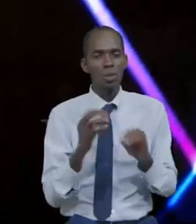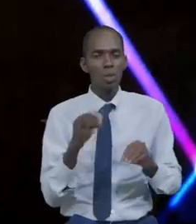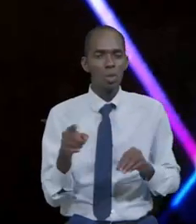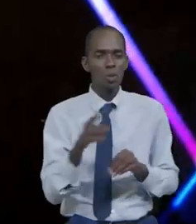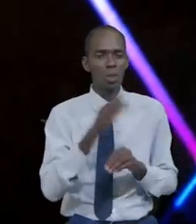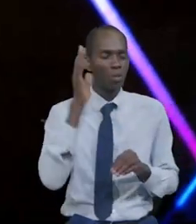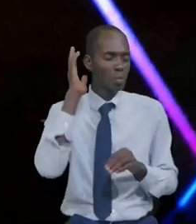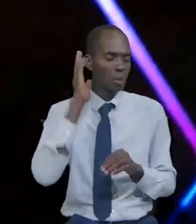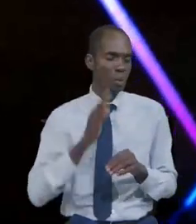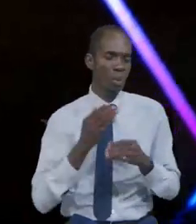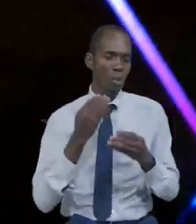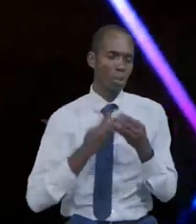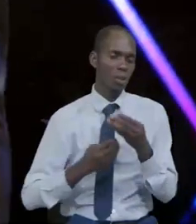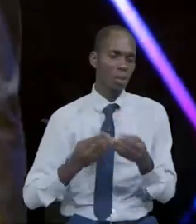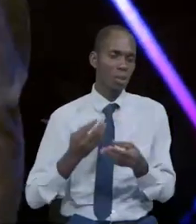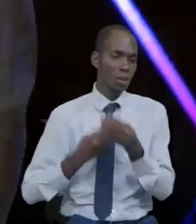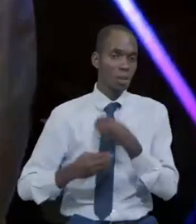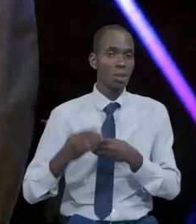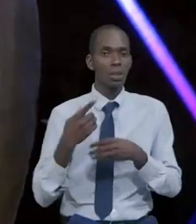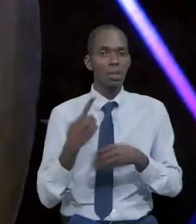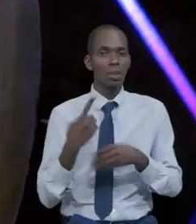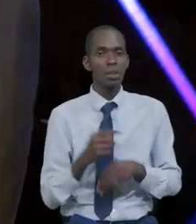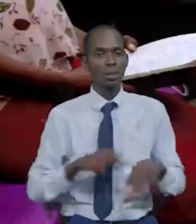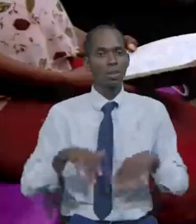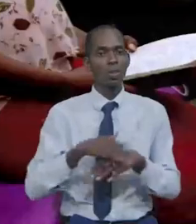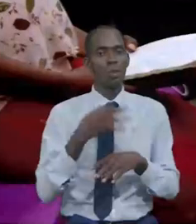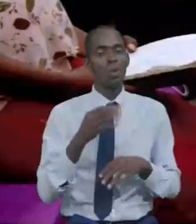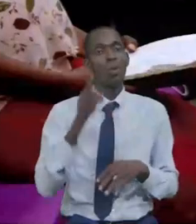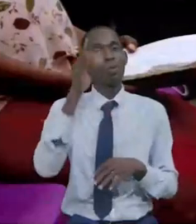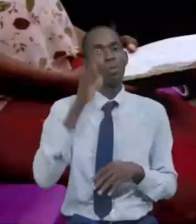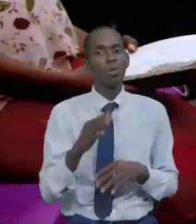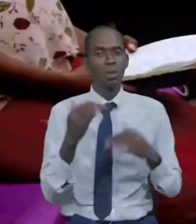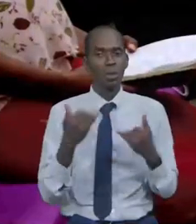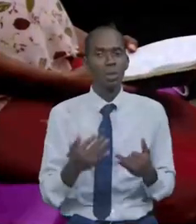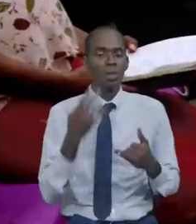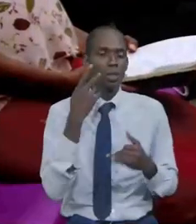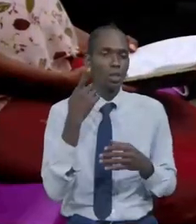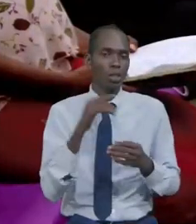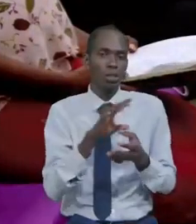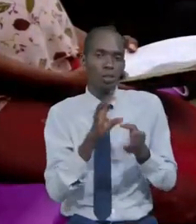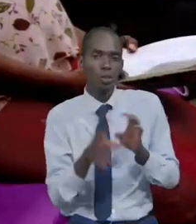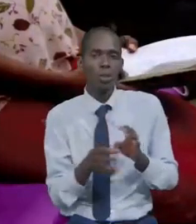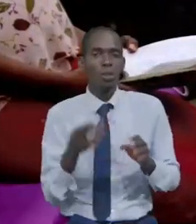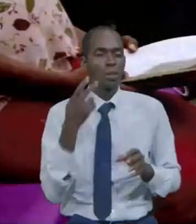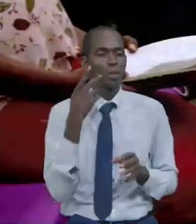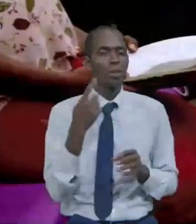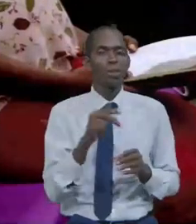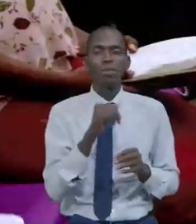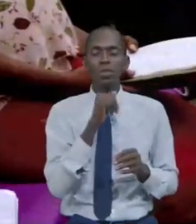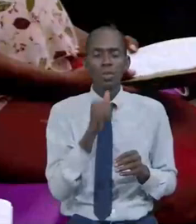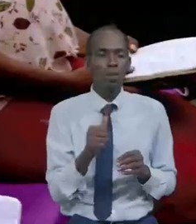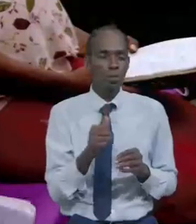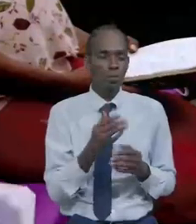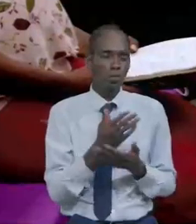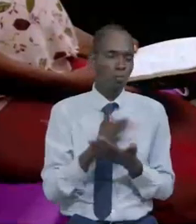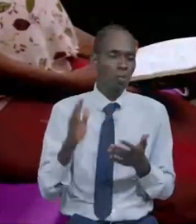Christ. Mais voyons la conversion. Voyons la conversion